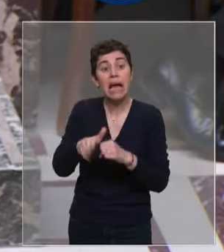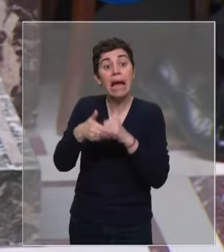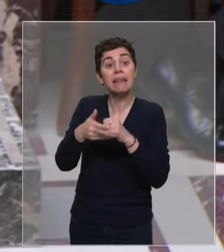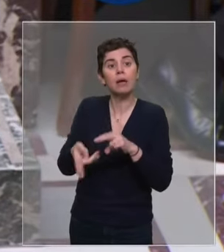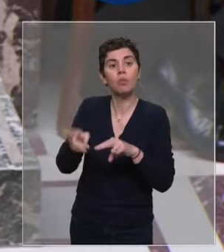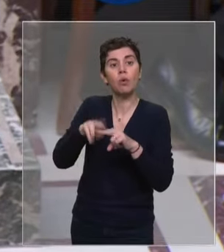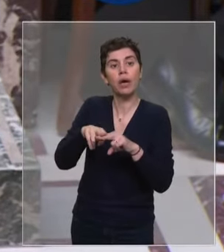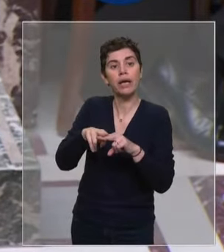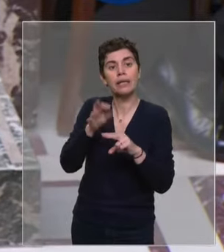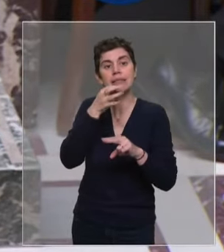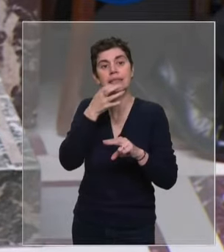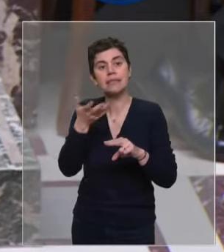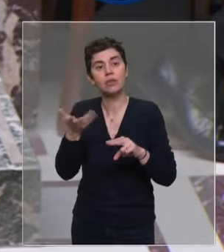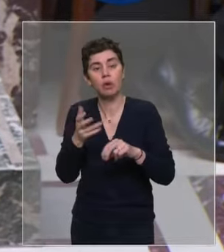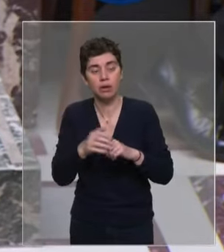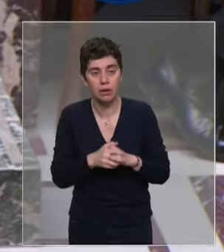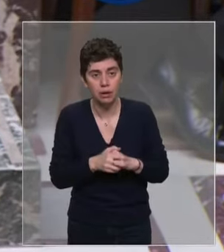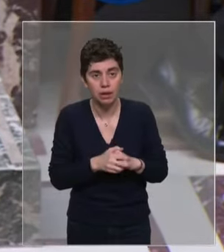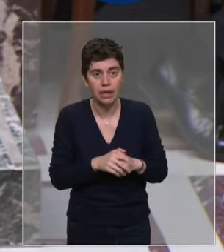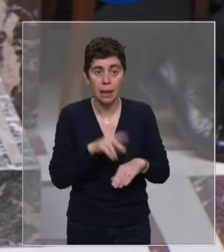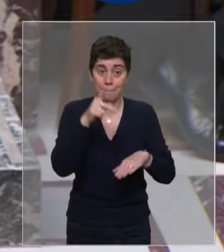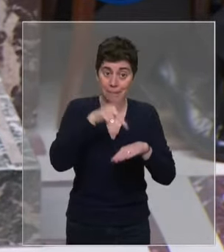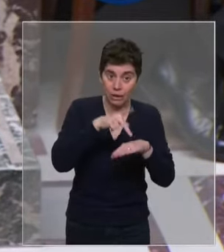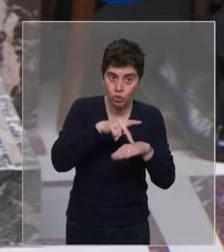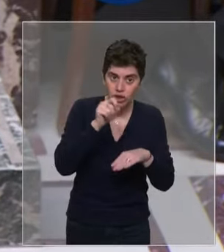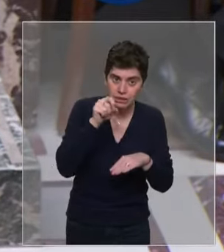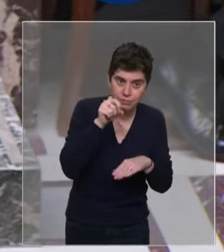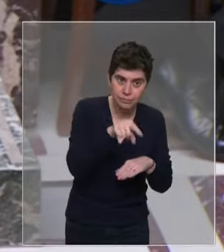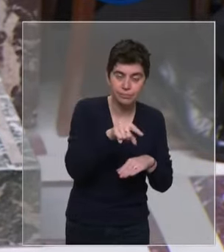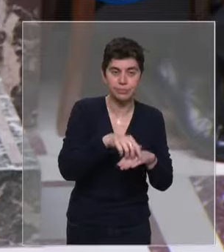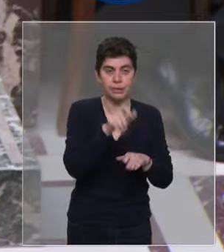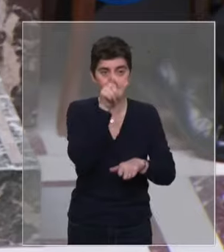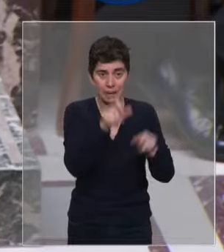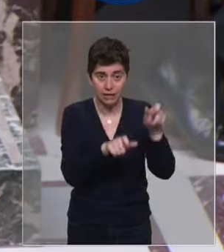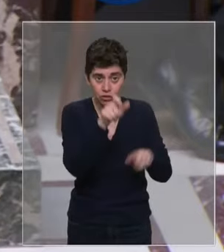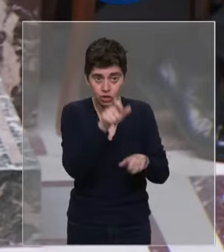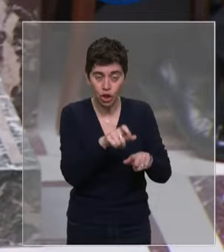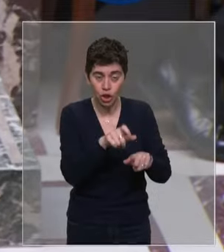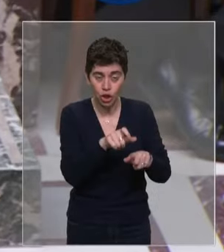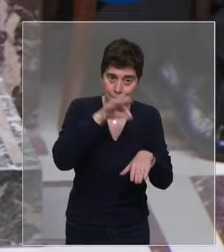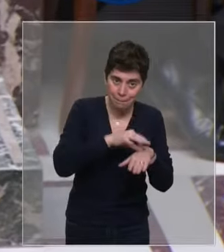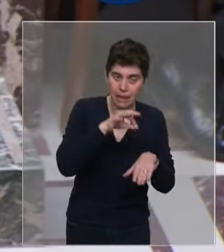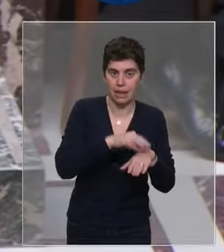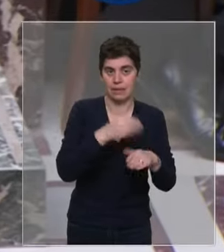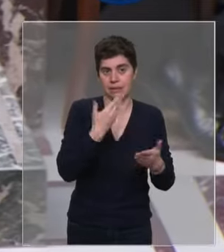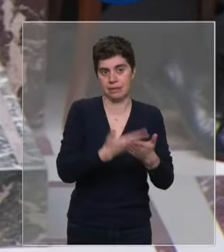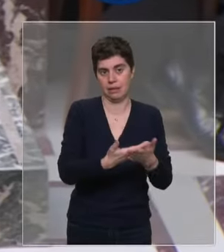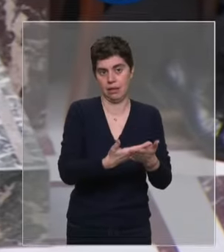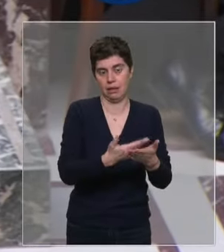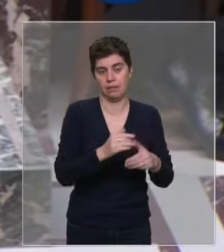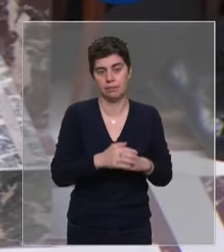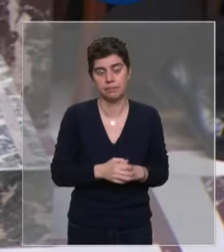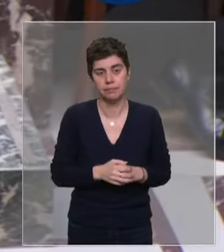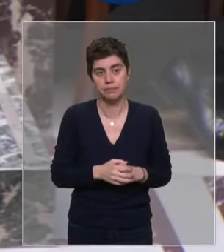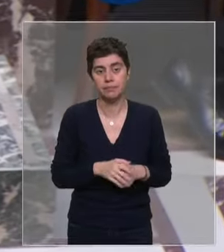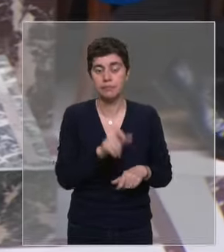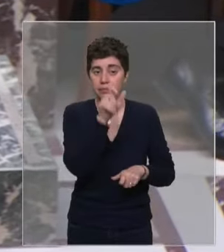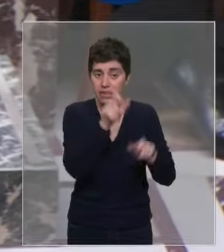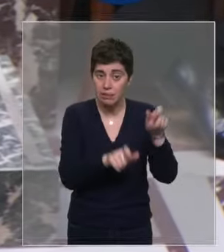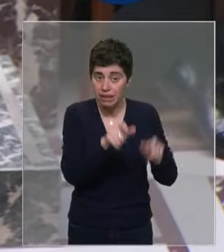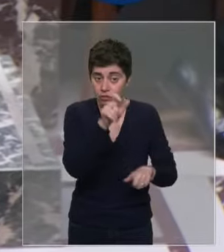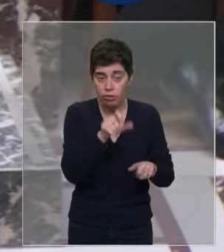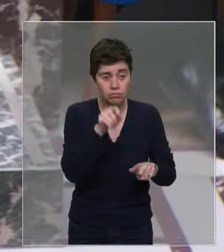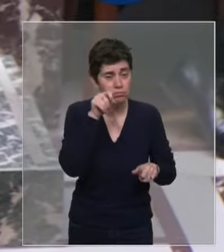d'état civil, on parle précisément de pathologie, de personnes malades. Vous rappelez des personnes qui